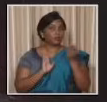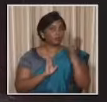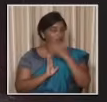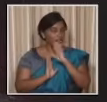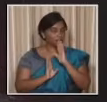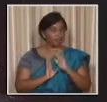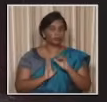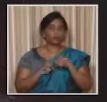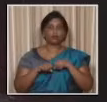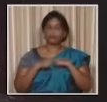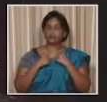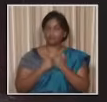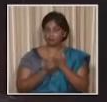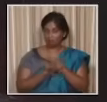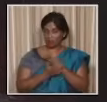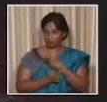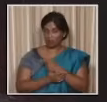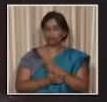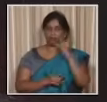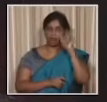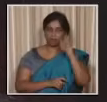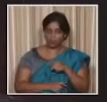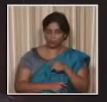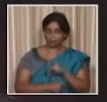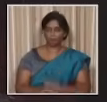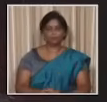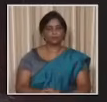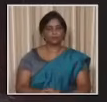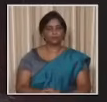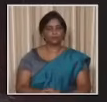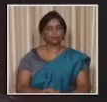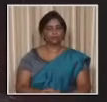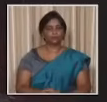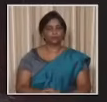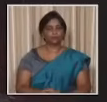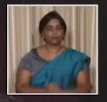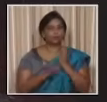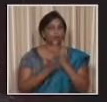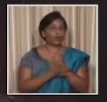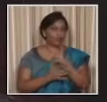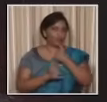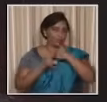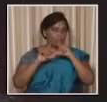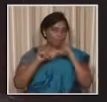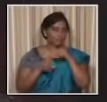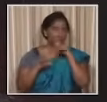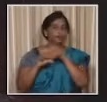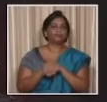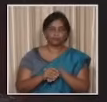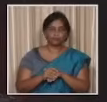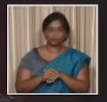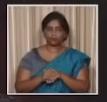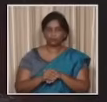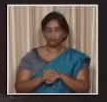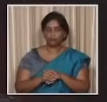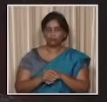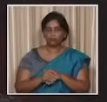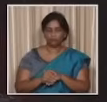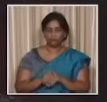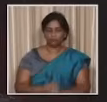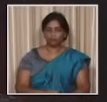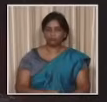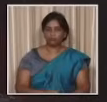එවකට සන්ධානයේ අපේක්ෂකවරයෙක් පොදු සන්ධානයේ අපේක්ෂකවරයෙක් ඒ කියන්නේ අපේ පාර්ශ්වයට සම්බන්ධ